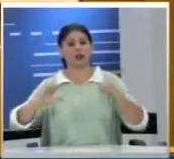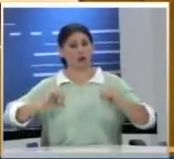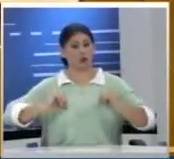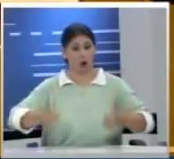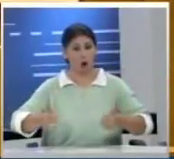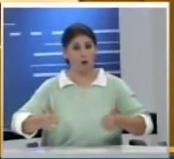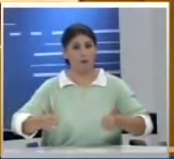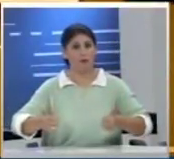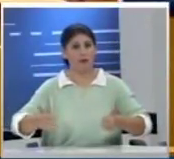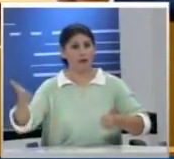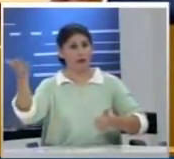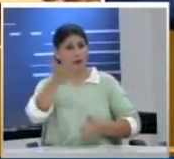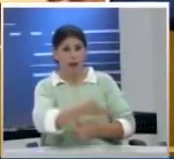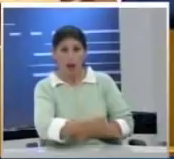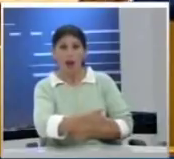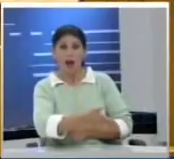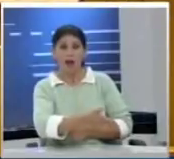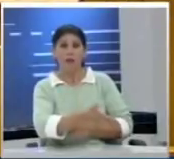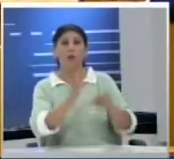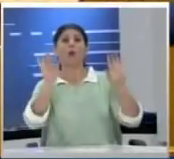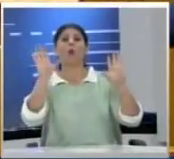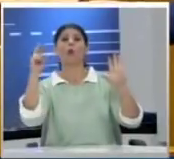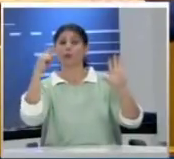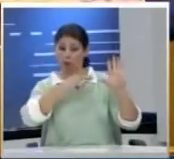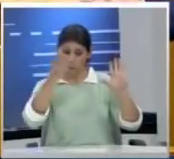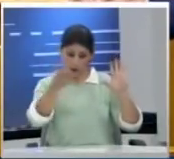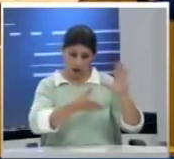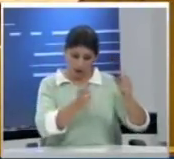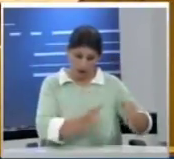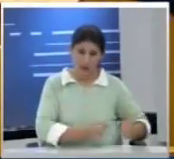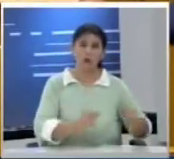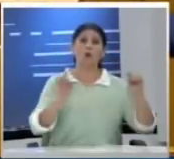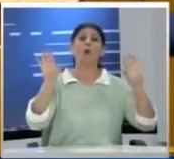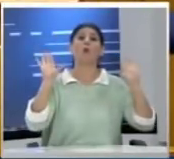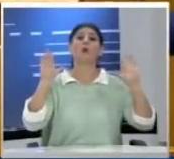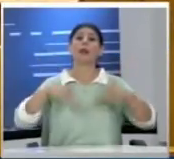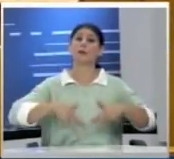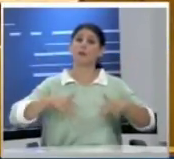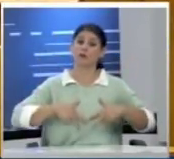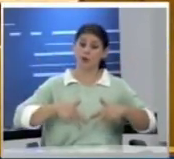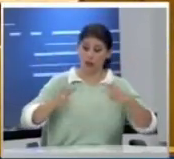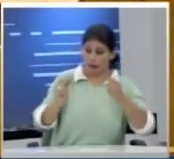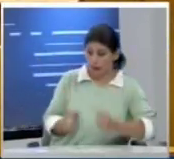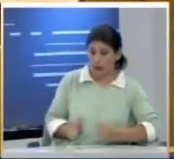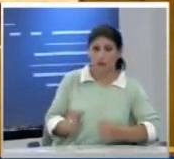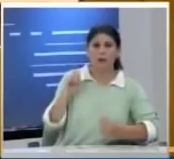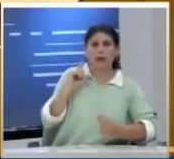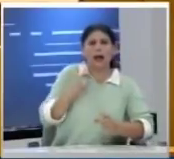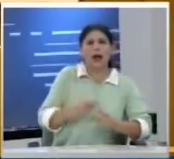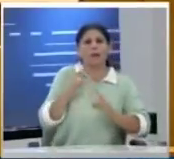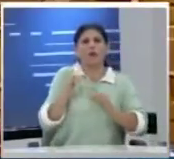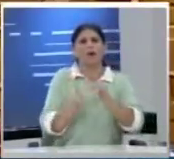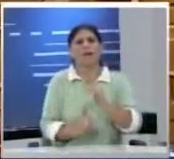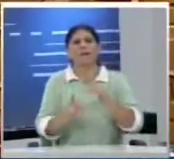είναι σε αυτό το κυβερνητικό έδρανο, ούτε ο Πρωθυπουργός, ούτε οι υπουργοί, ούτε έστω ένας απλός